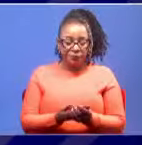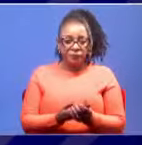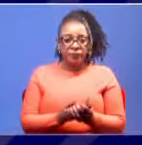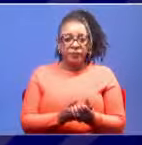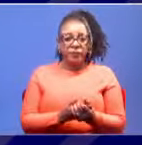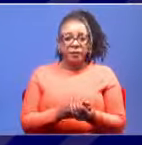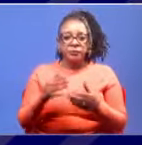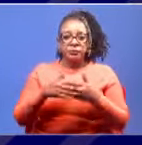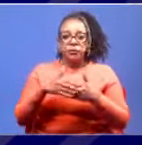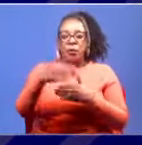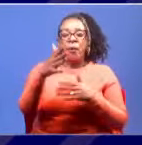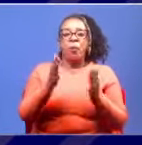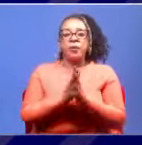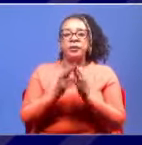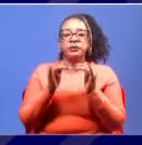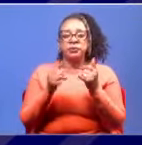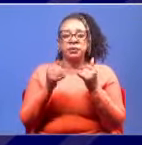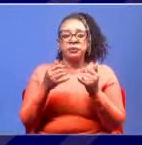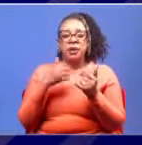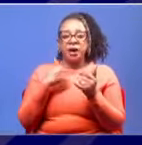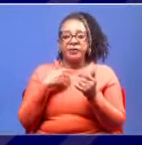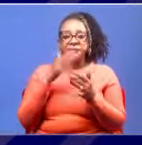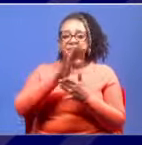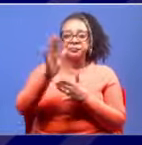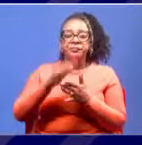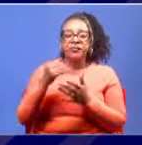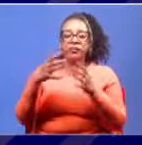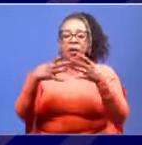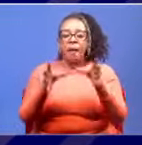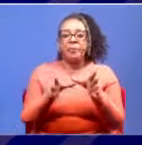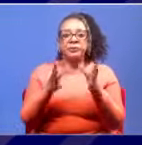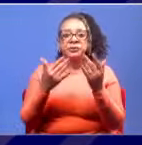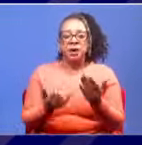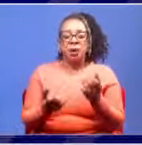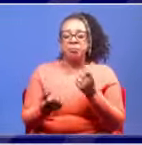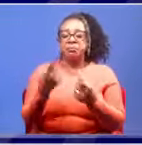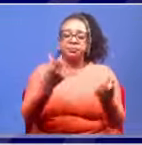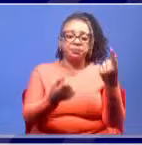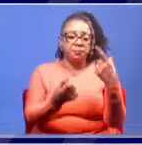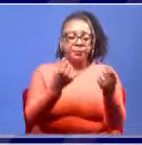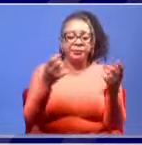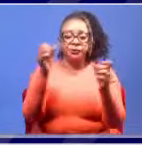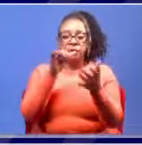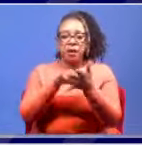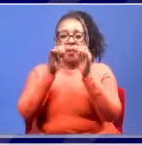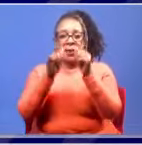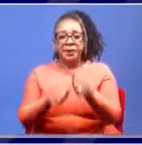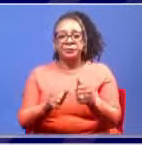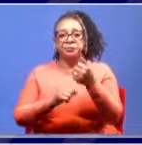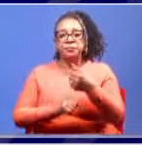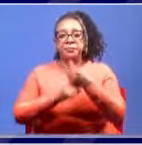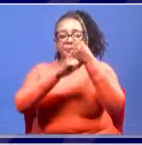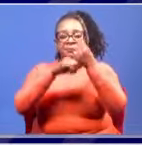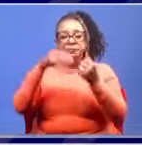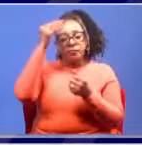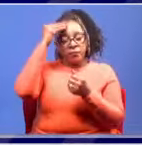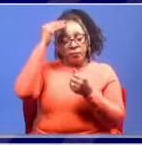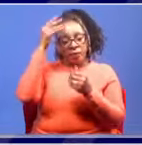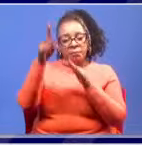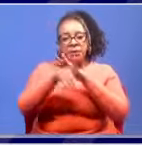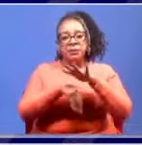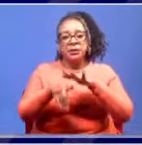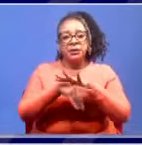Tuendelee mtazamaji. Wahisani binafsi wa makampuni wametakiwa kujitokeza ili kufadhili miradi ya elimu ya msingi nchini